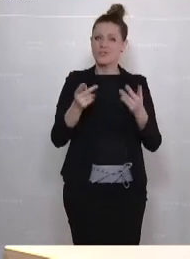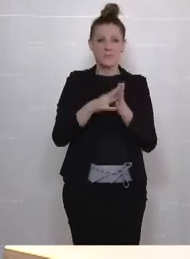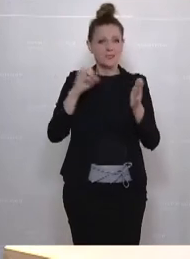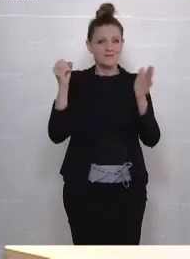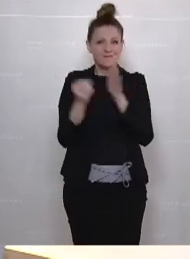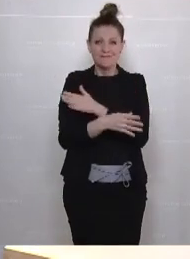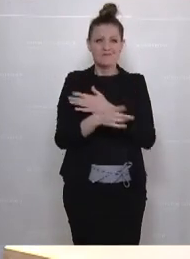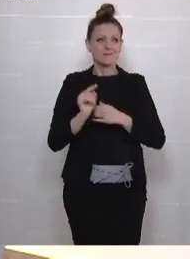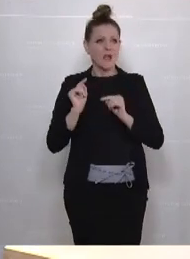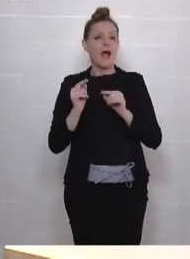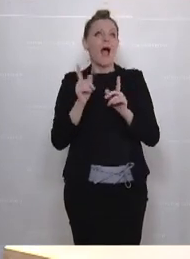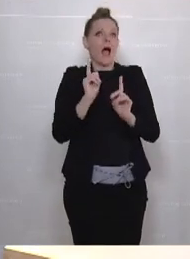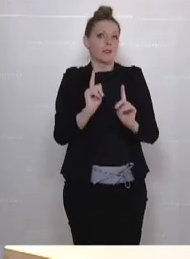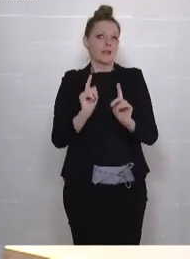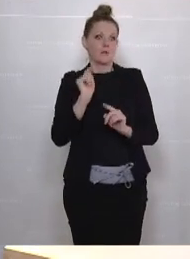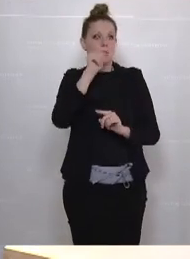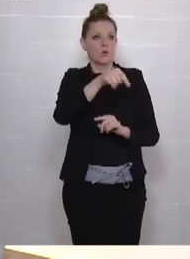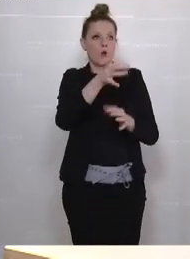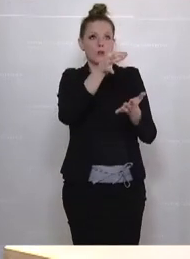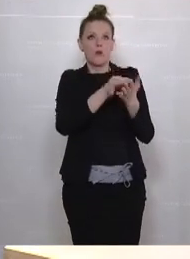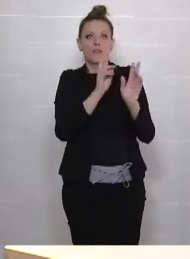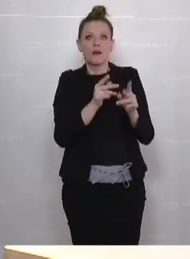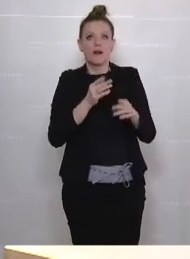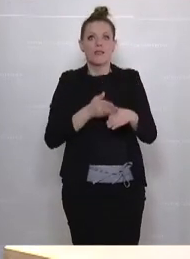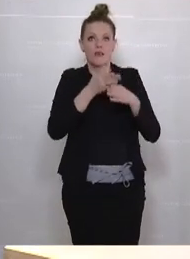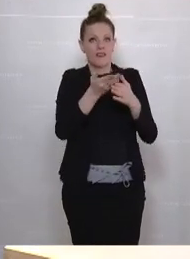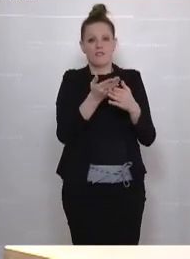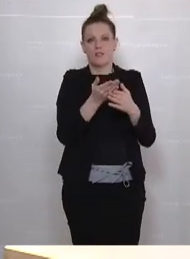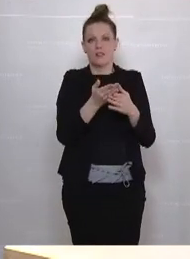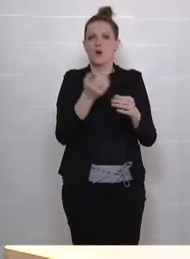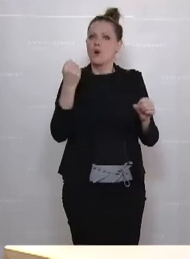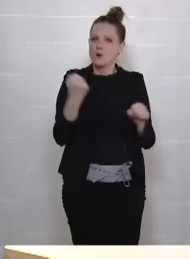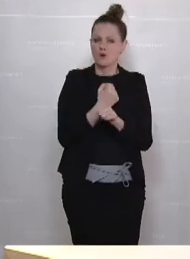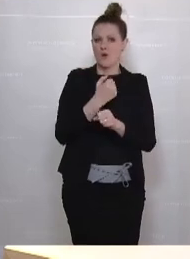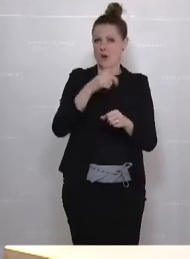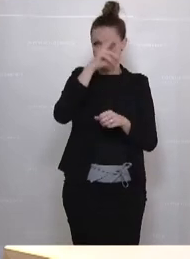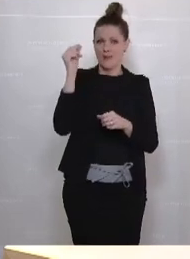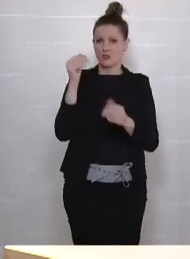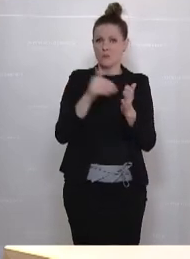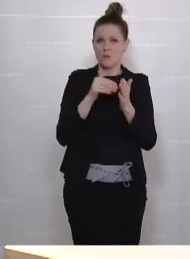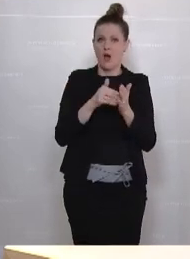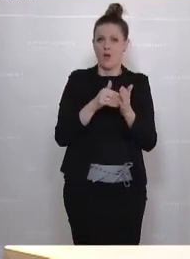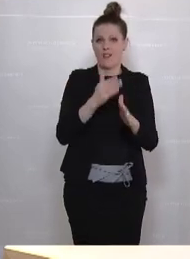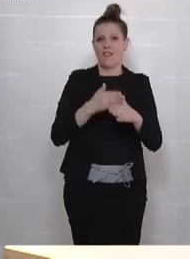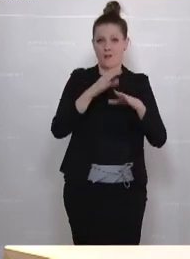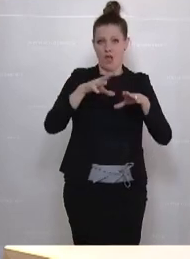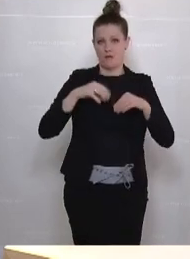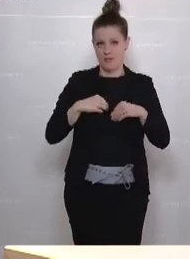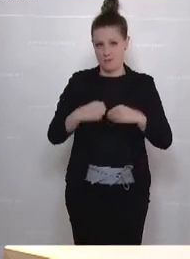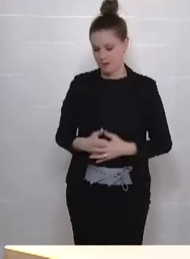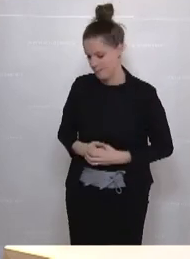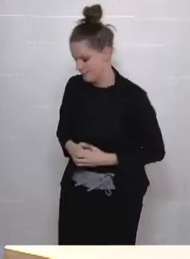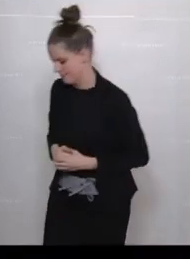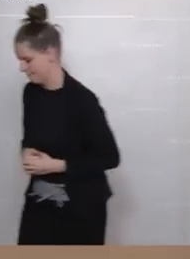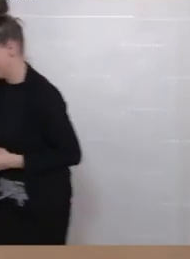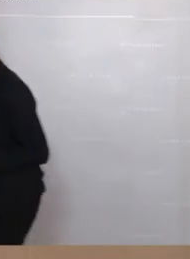dieses angebliche vor Ort verwerfen und doch Menschen, die dringend Hilfe brauchen, aufnehmen wollen? Also in einem Punkt, Herr Abgeordneter,